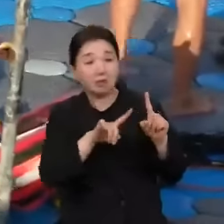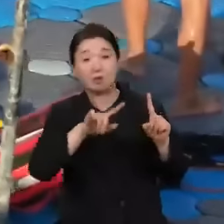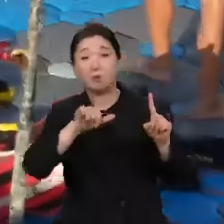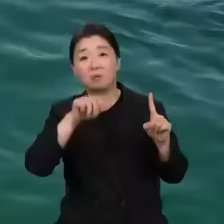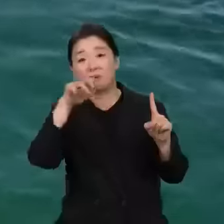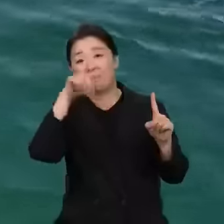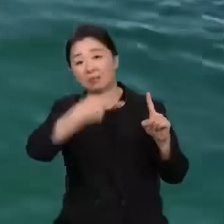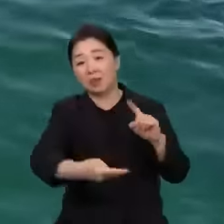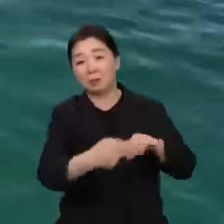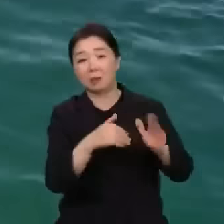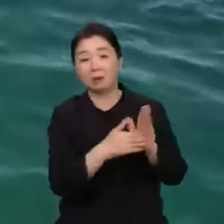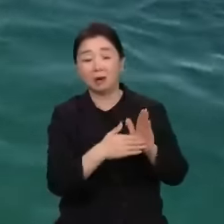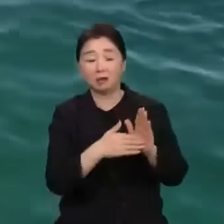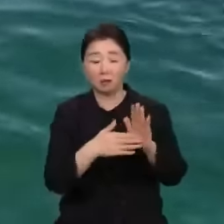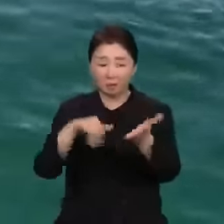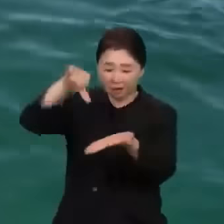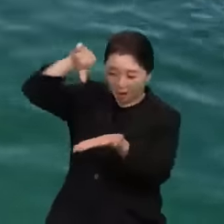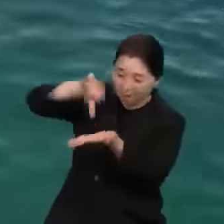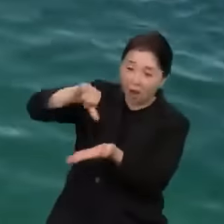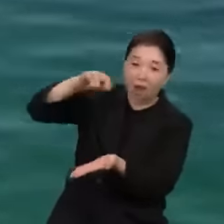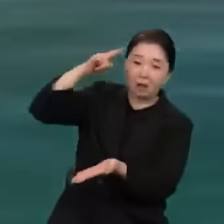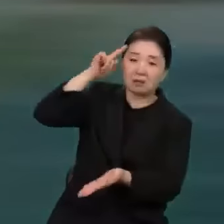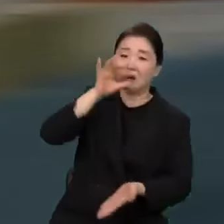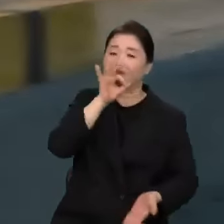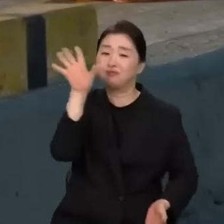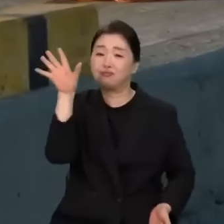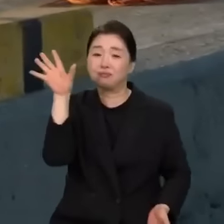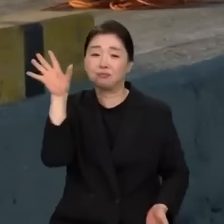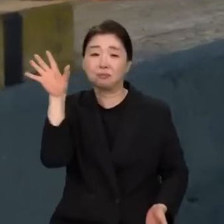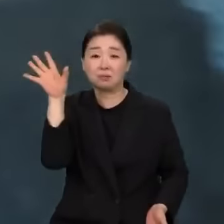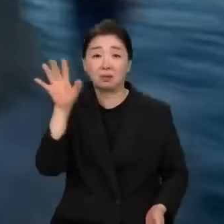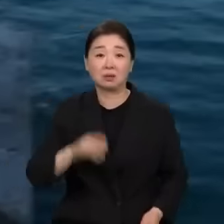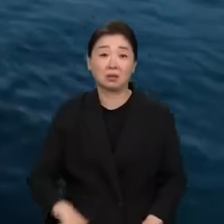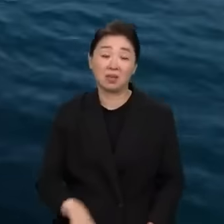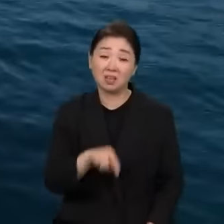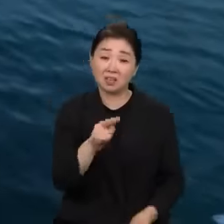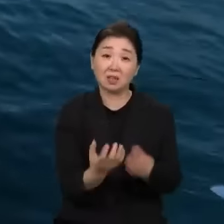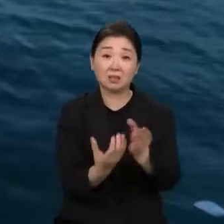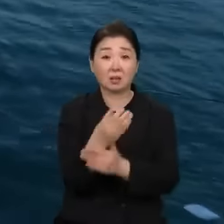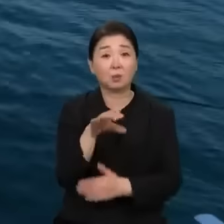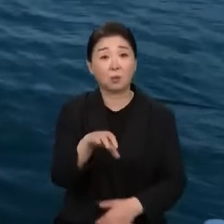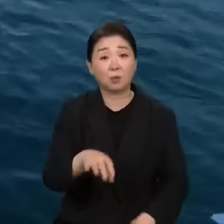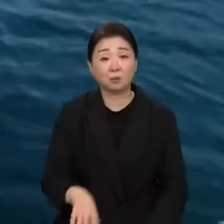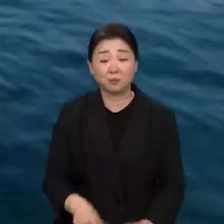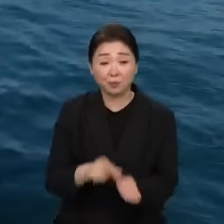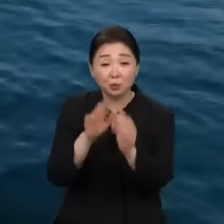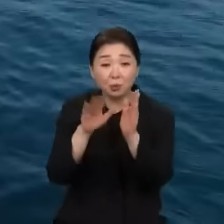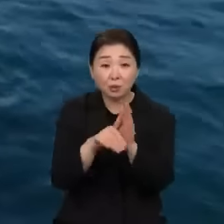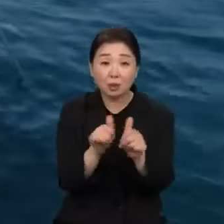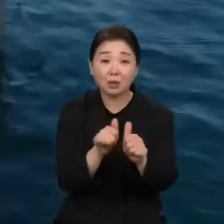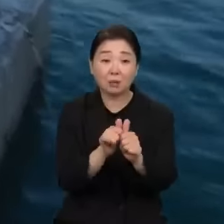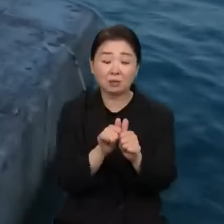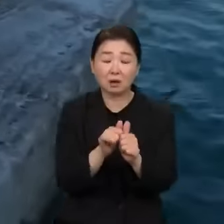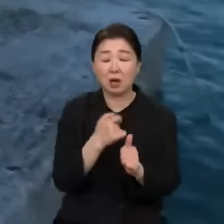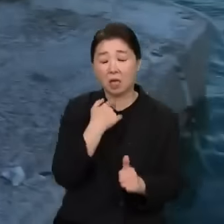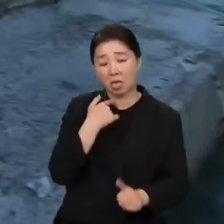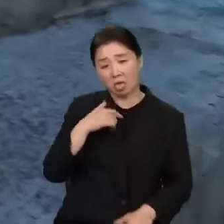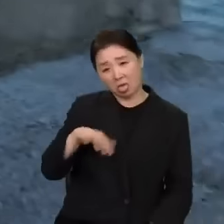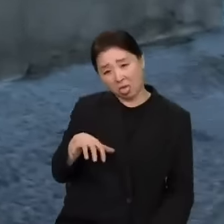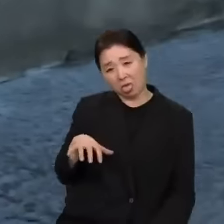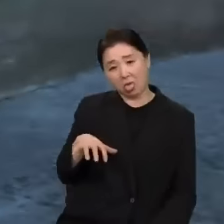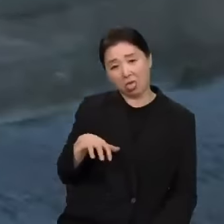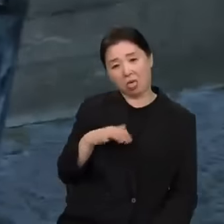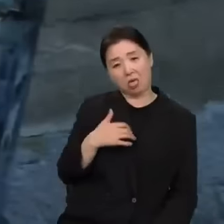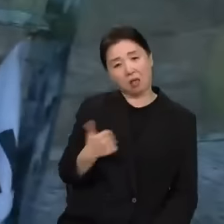했고 바닥에 머리를 부딪혀 의식을 잃었습니다. 네, 이곳이 바로 그 사고 현장입니다. 구조 당시에 남성은 경추 손상과 사지